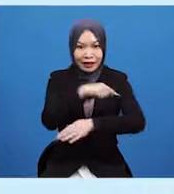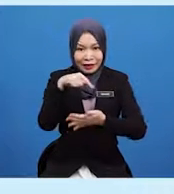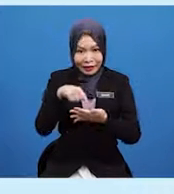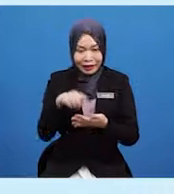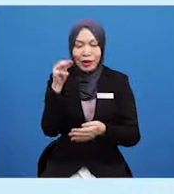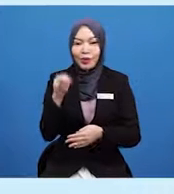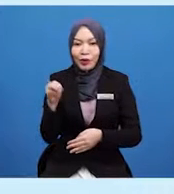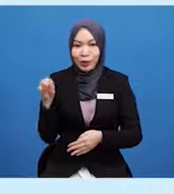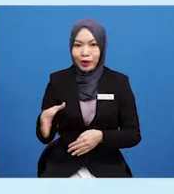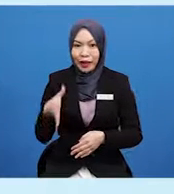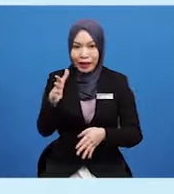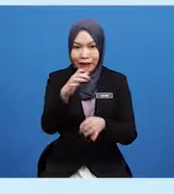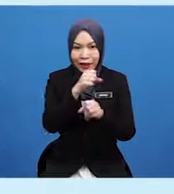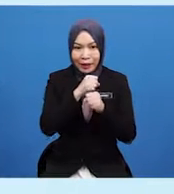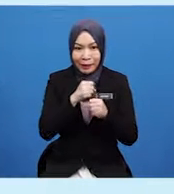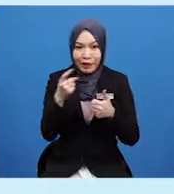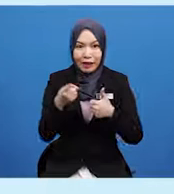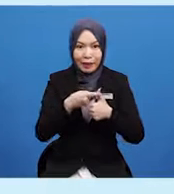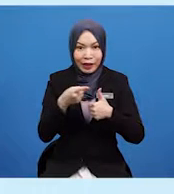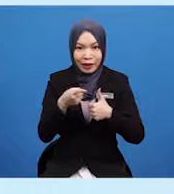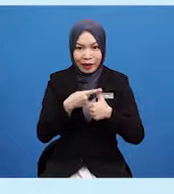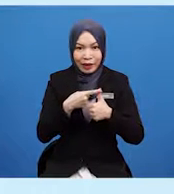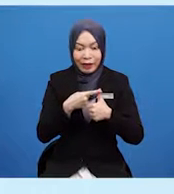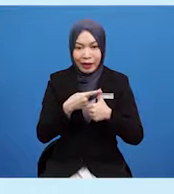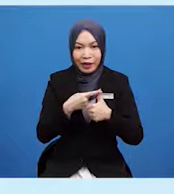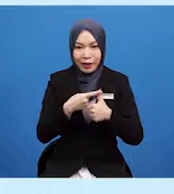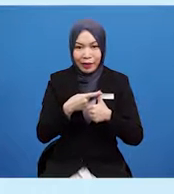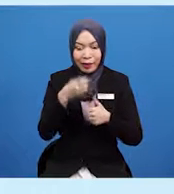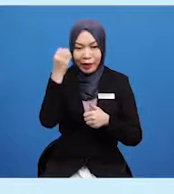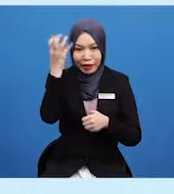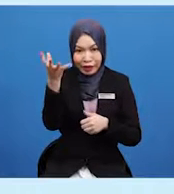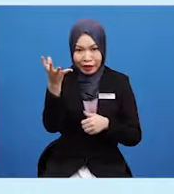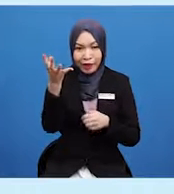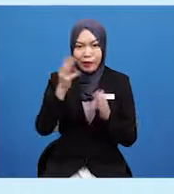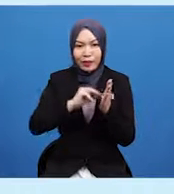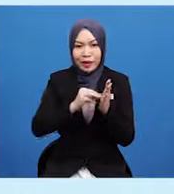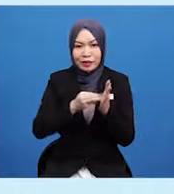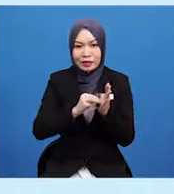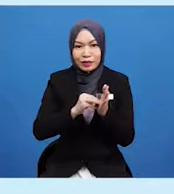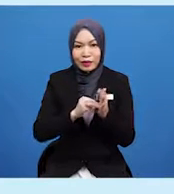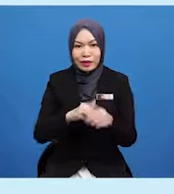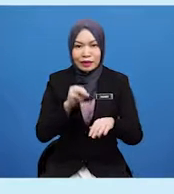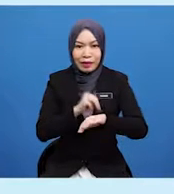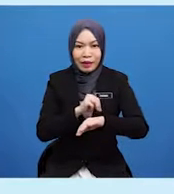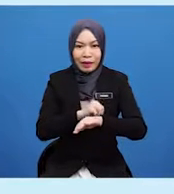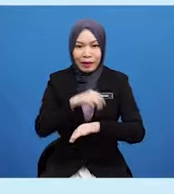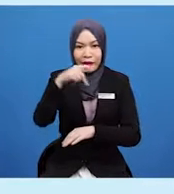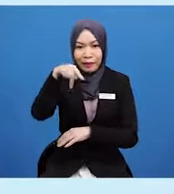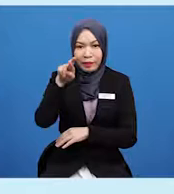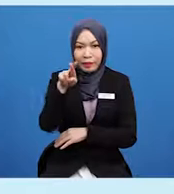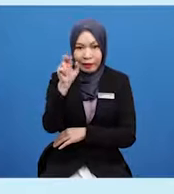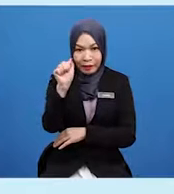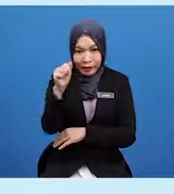murid-murid dapat yang pertama menyatakan maksud jaman prasejarah memberikan